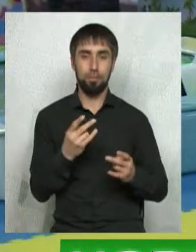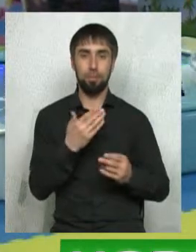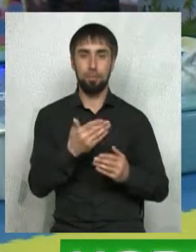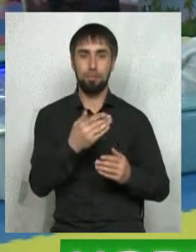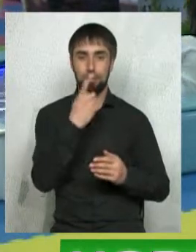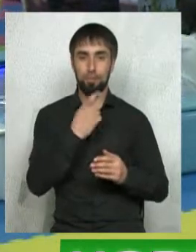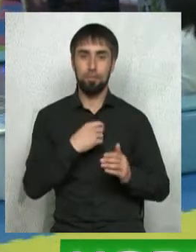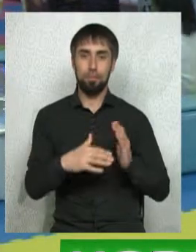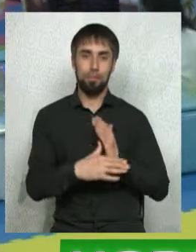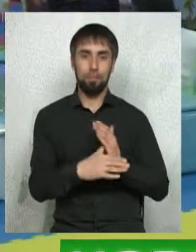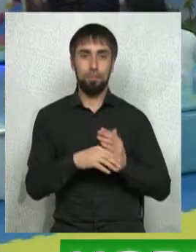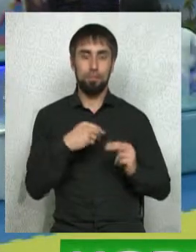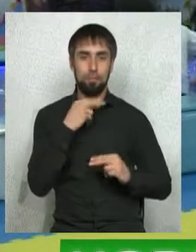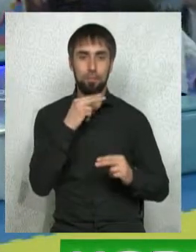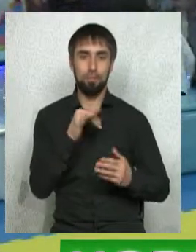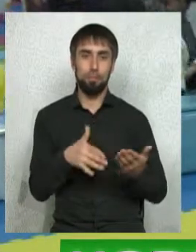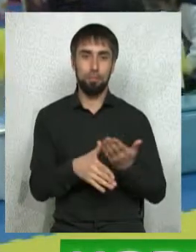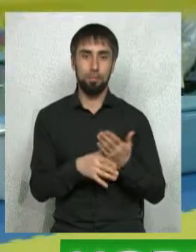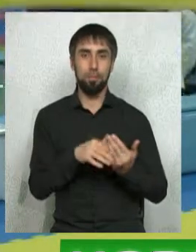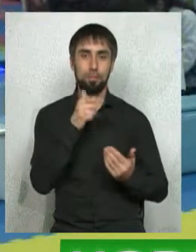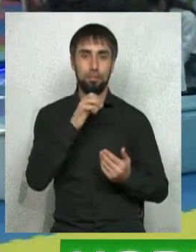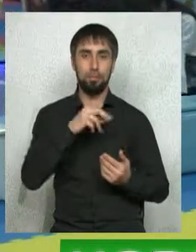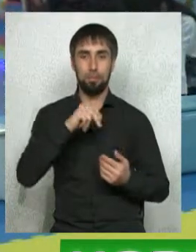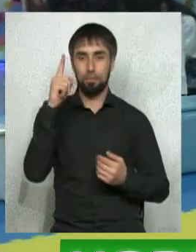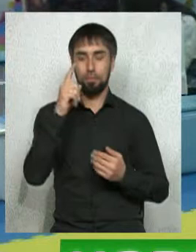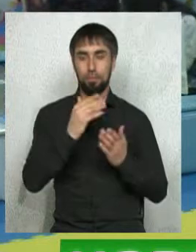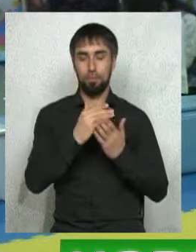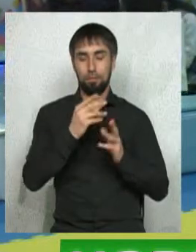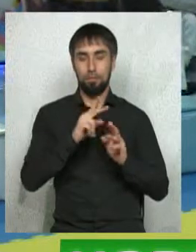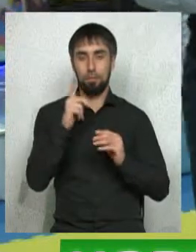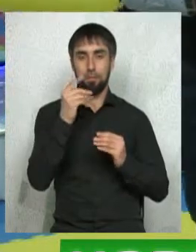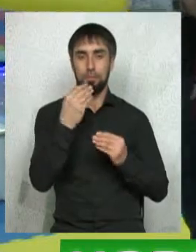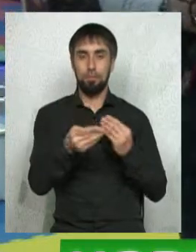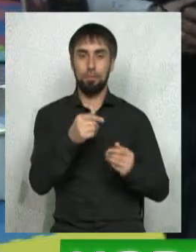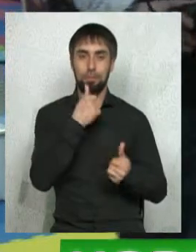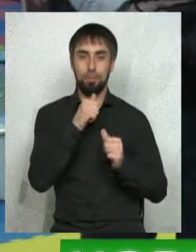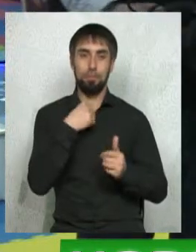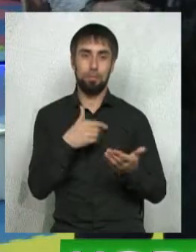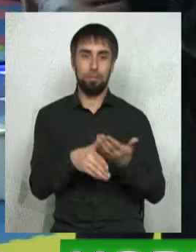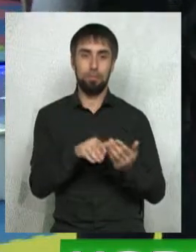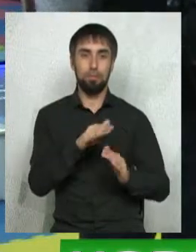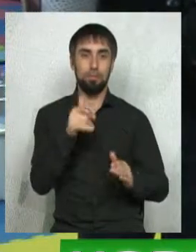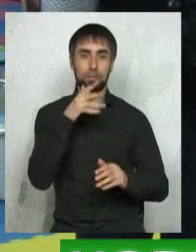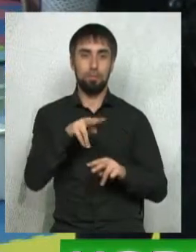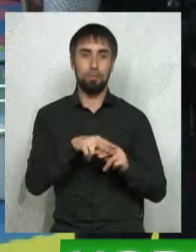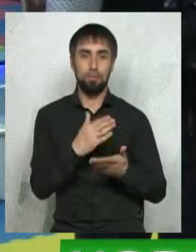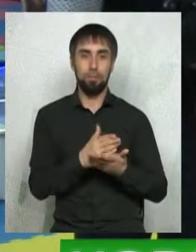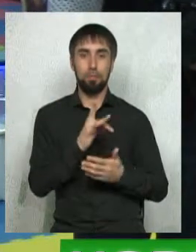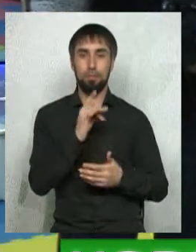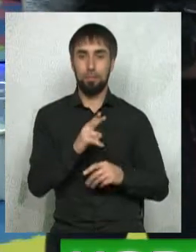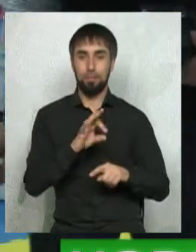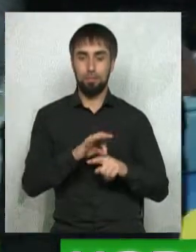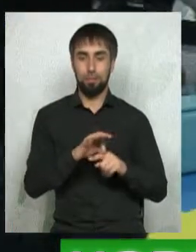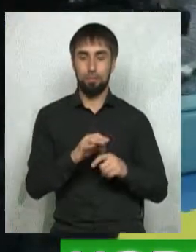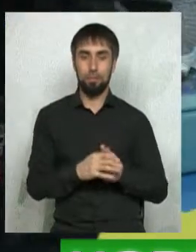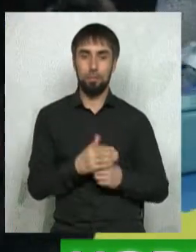помощи и помогать тем, кому Всевышний послал тяжелые испытания. Дети, которые здесь находятся с онкологическими